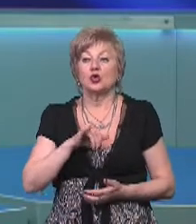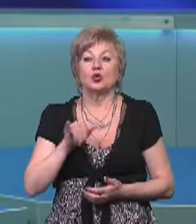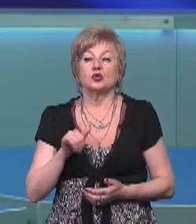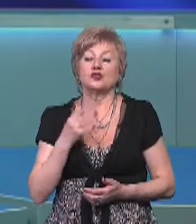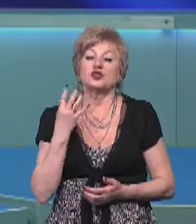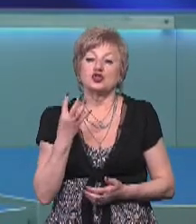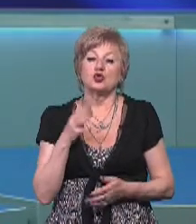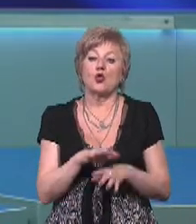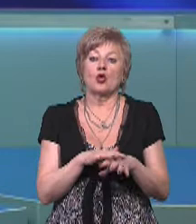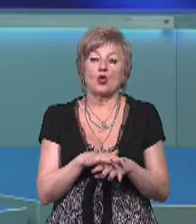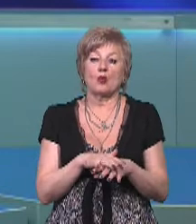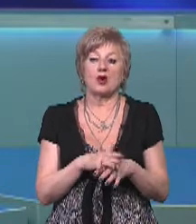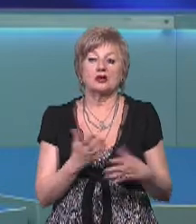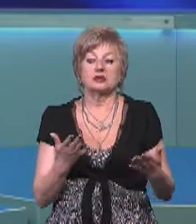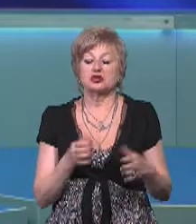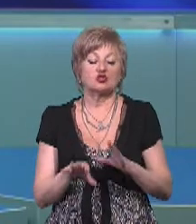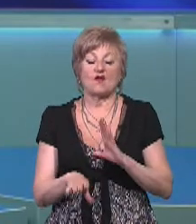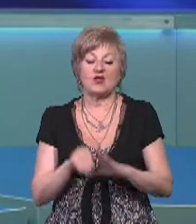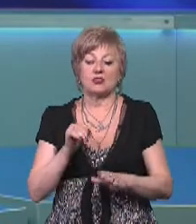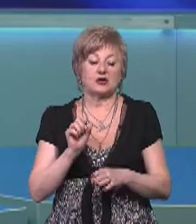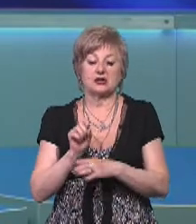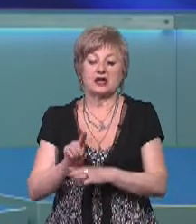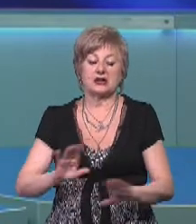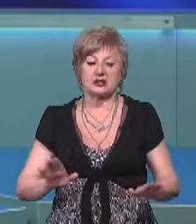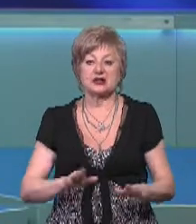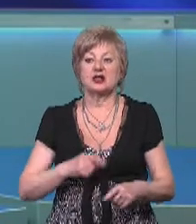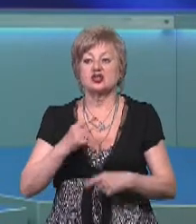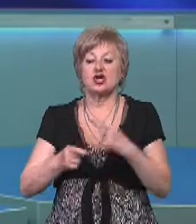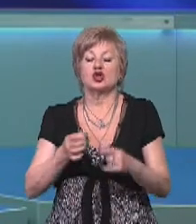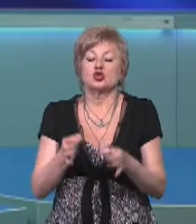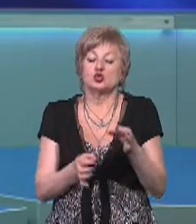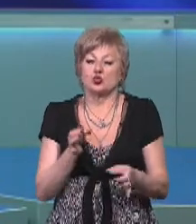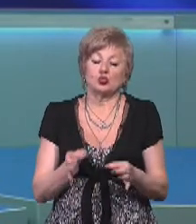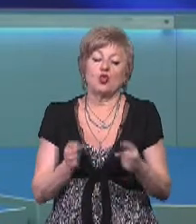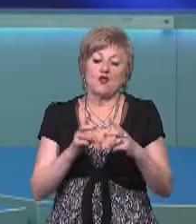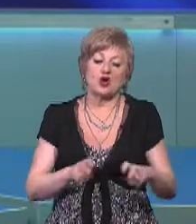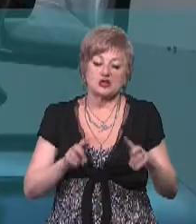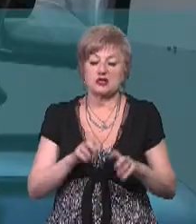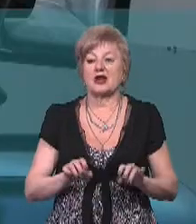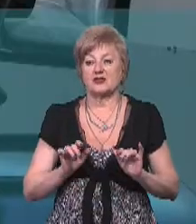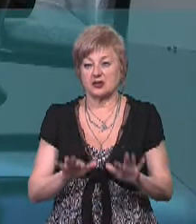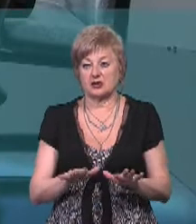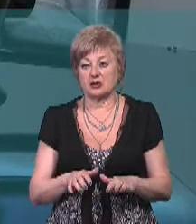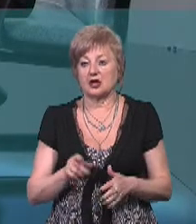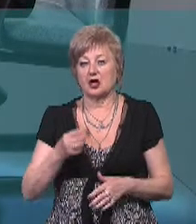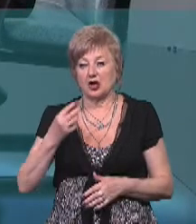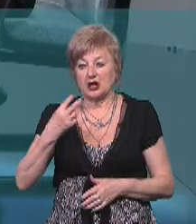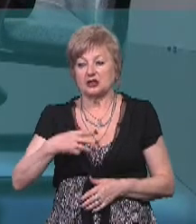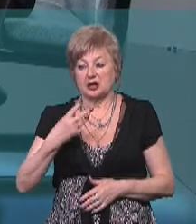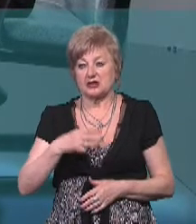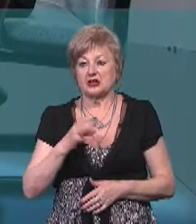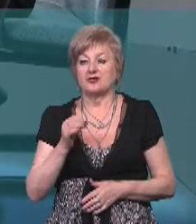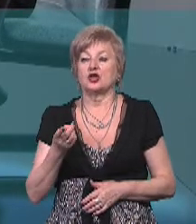в 4 громадах не призначили вибори через позов, через судовий розгляд справи. Це 30 червня мають відбутися вибори.